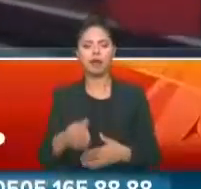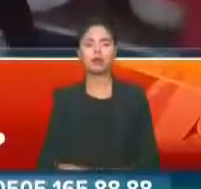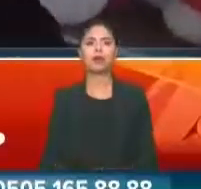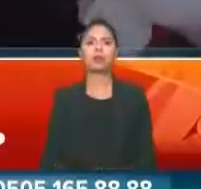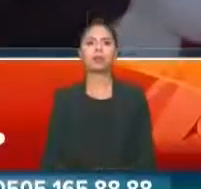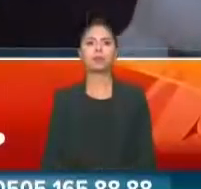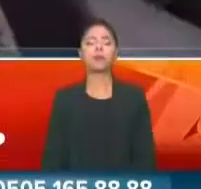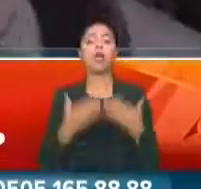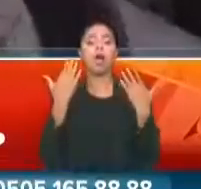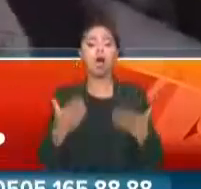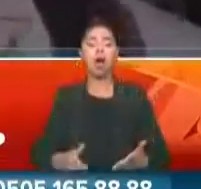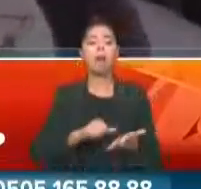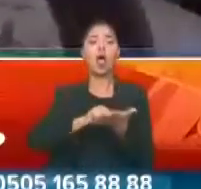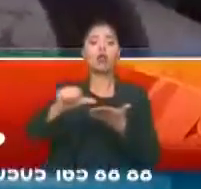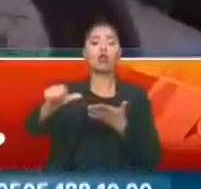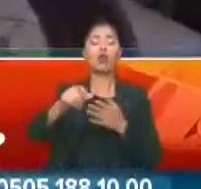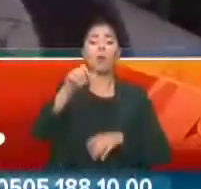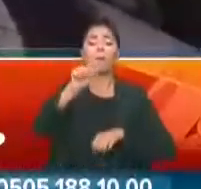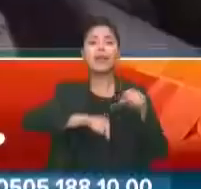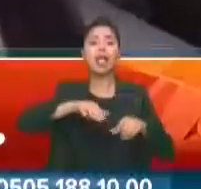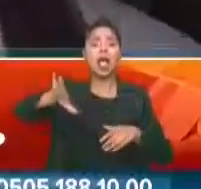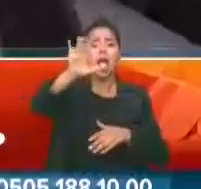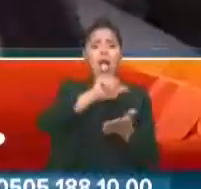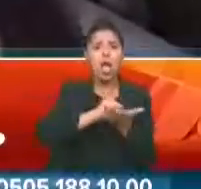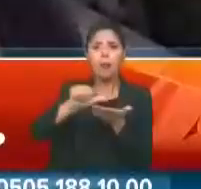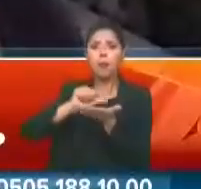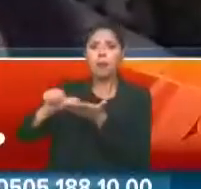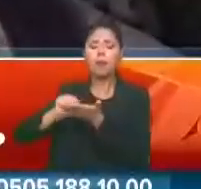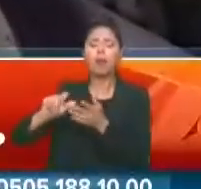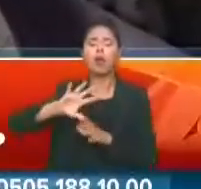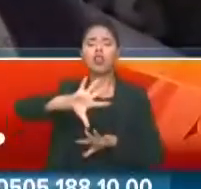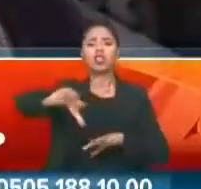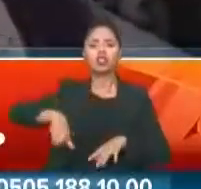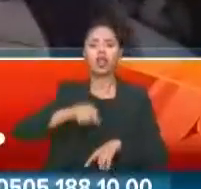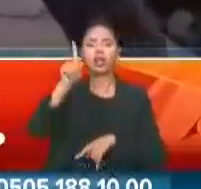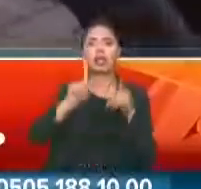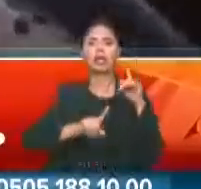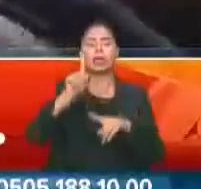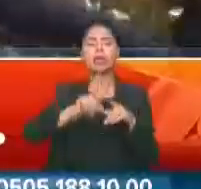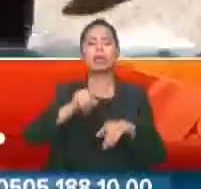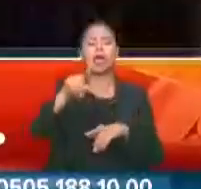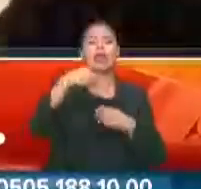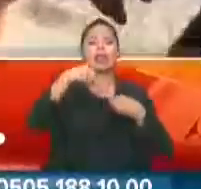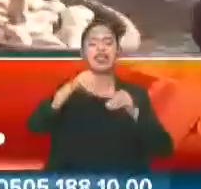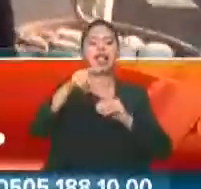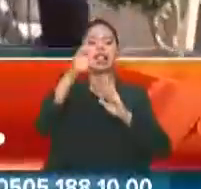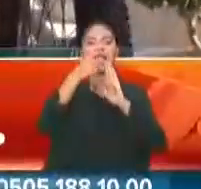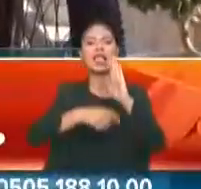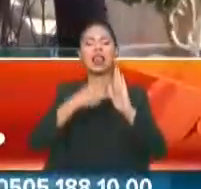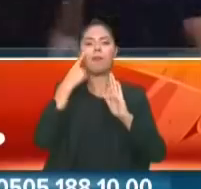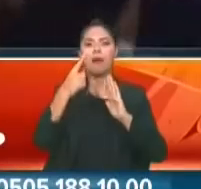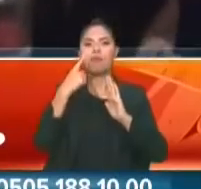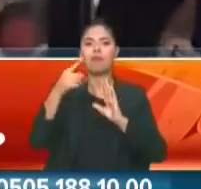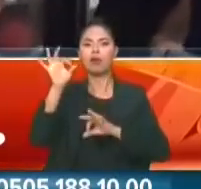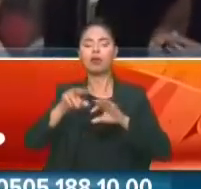ama tüm bisikletler gün ağardığında çalınmıştı arka hemen internetteki satılık ilanlarını karıştırmaya başladı